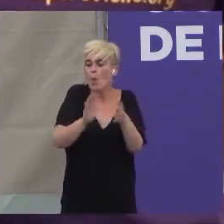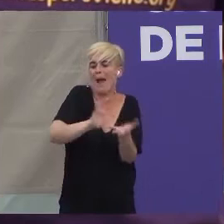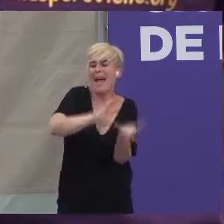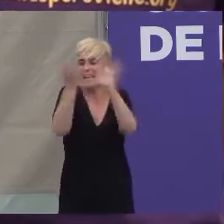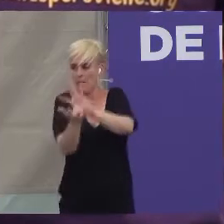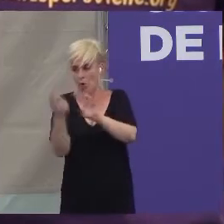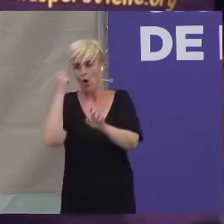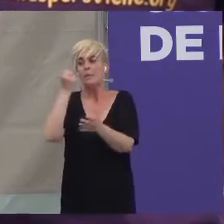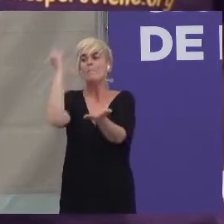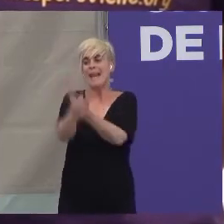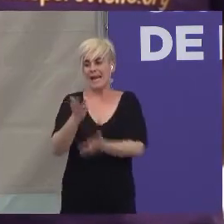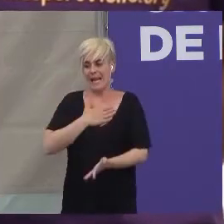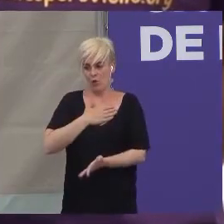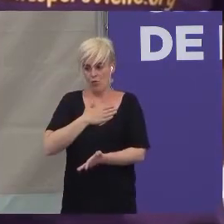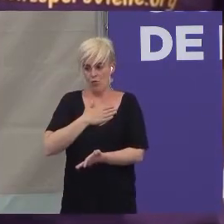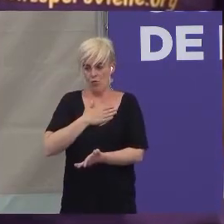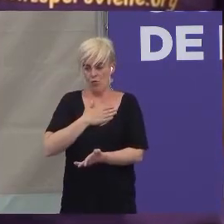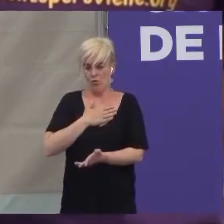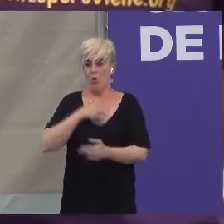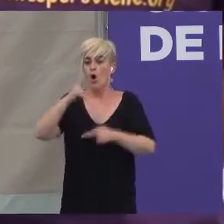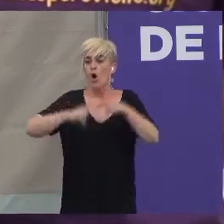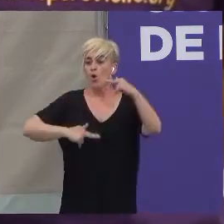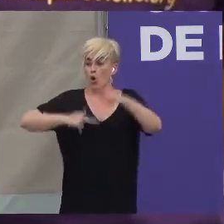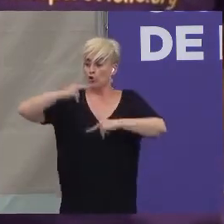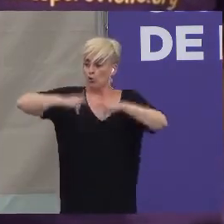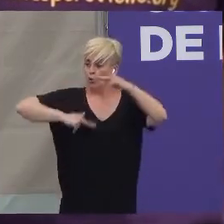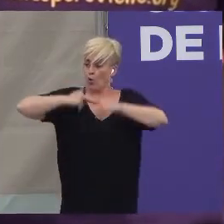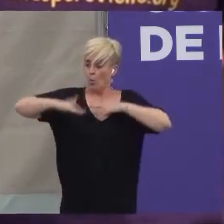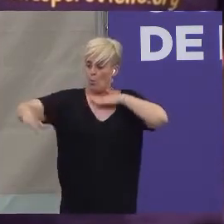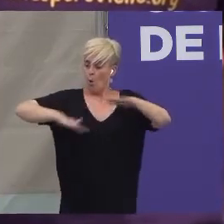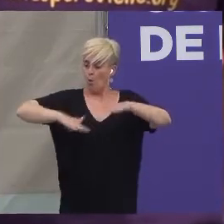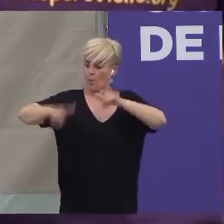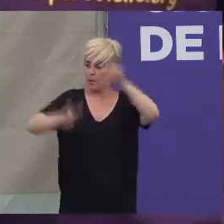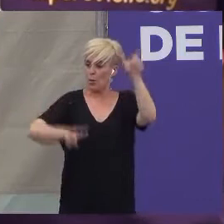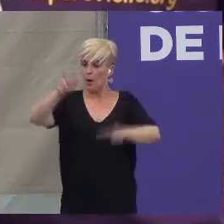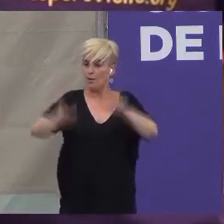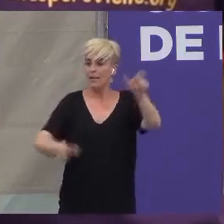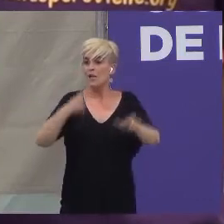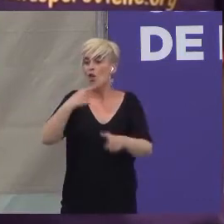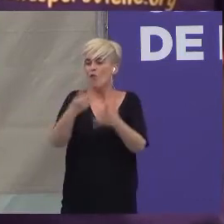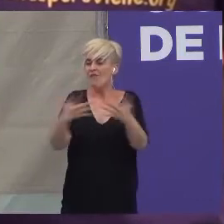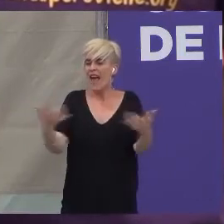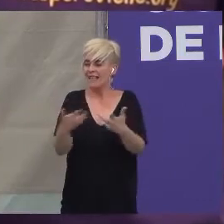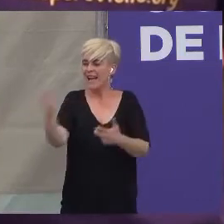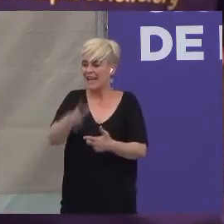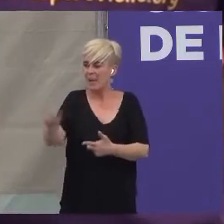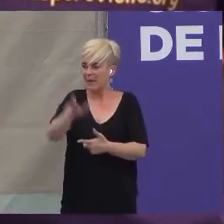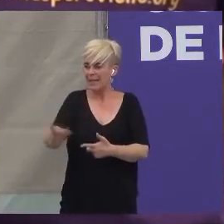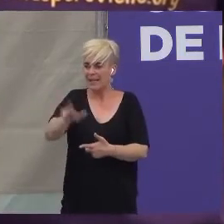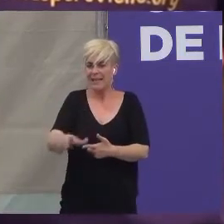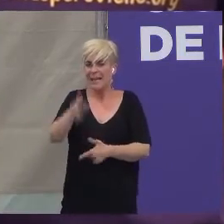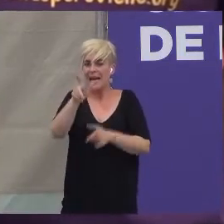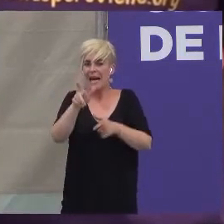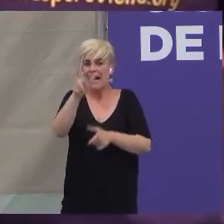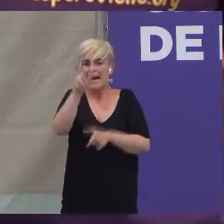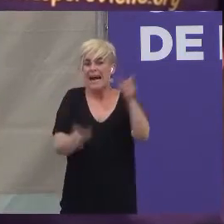que tenim i això és com se concreta la construcció de moviment popular. En síntesi, una frase que m'agrada repetir és que la gent no